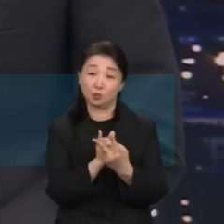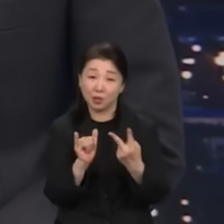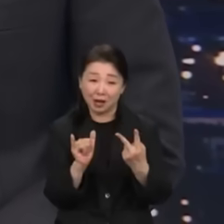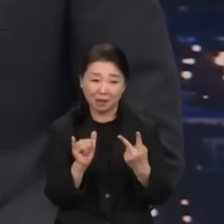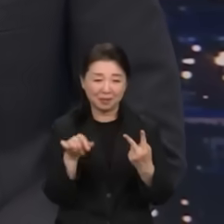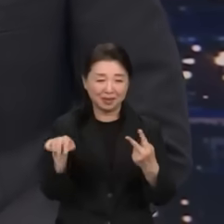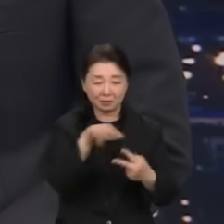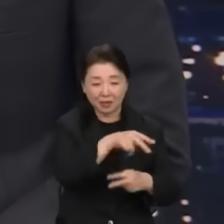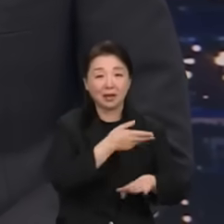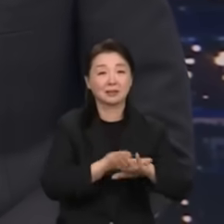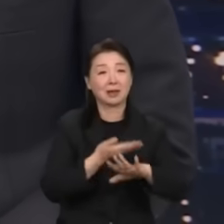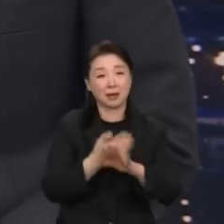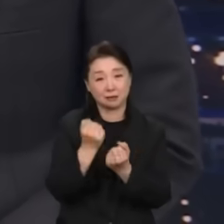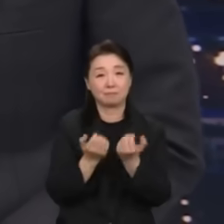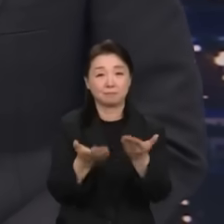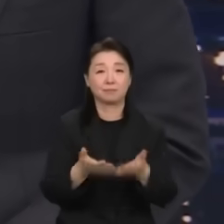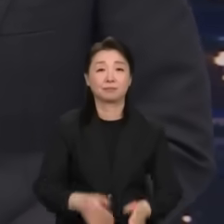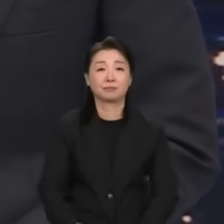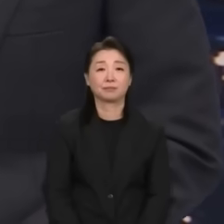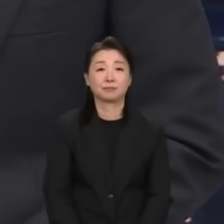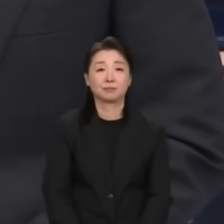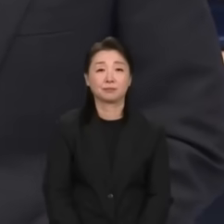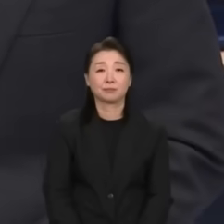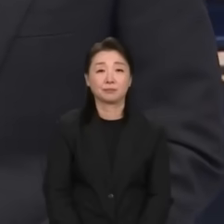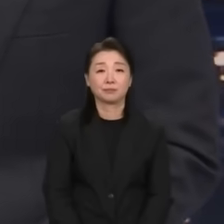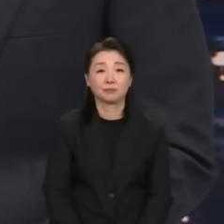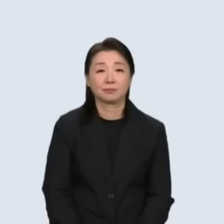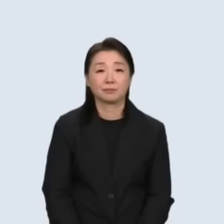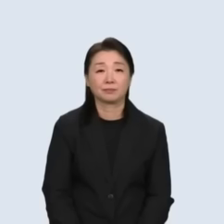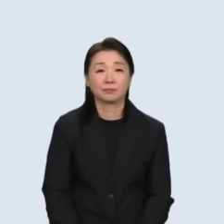상황, 워싱턴 정강현 특파원이 전해드립니다.